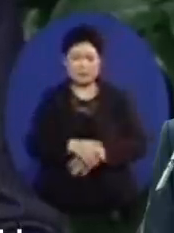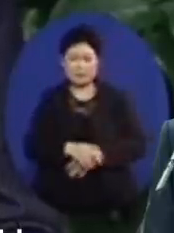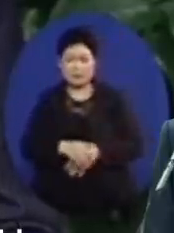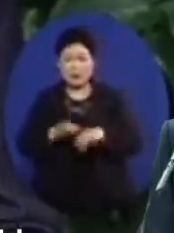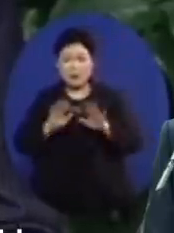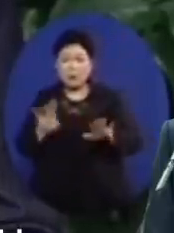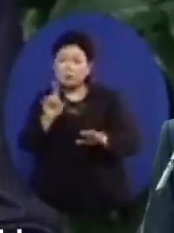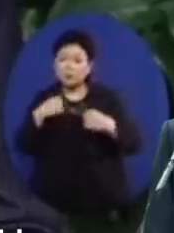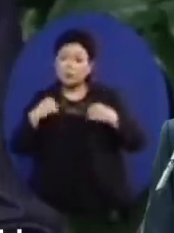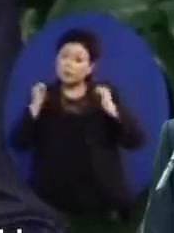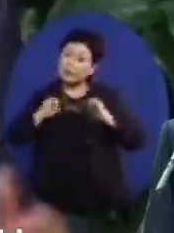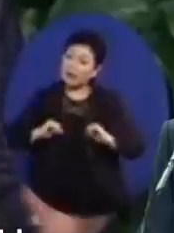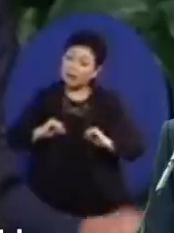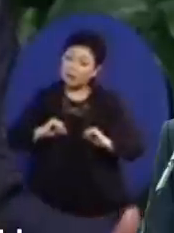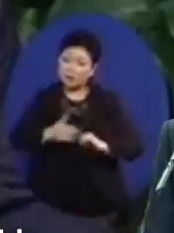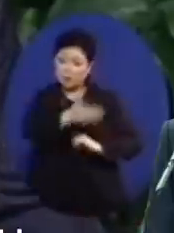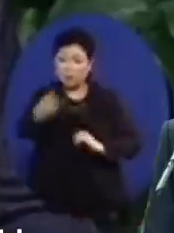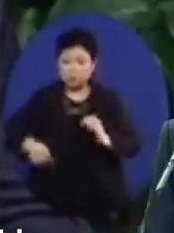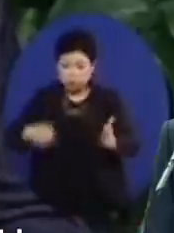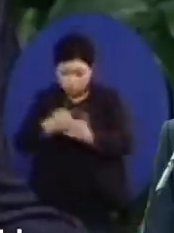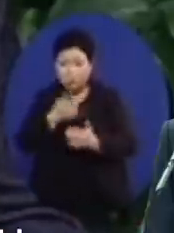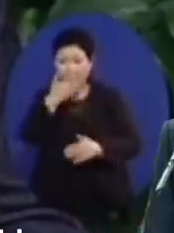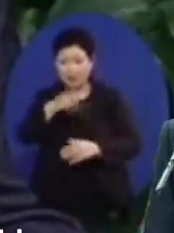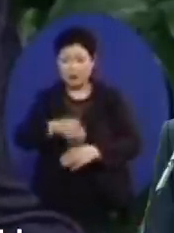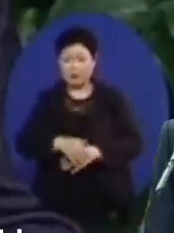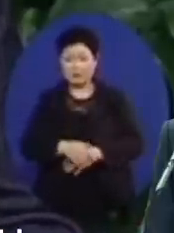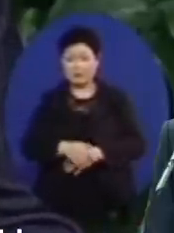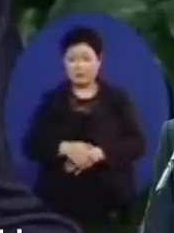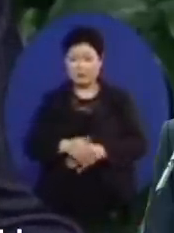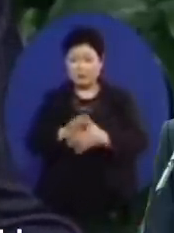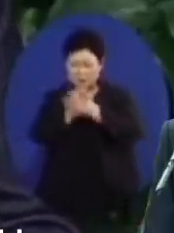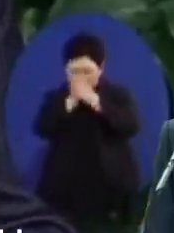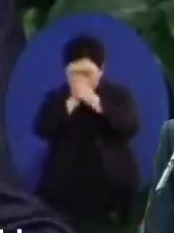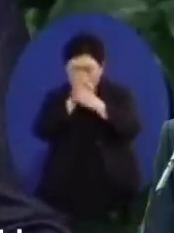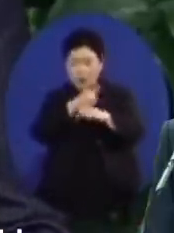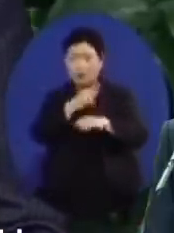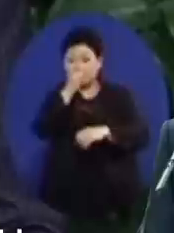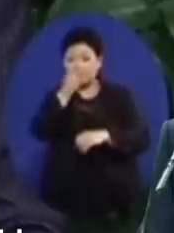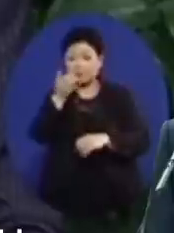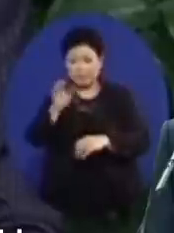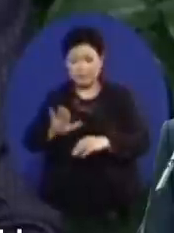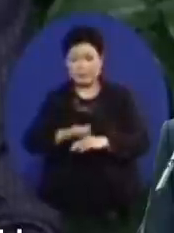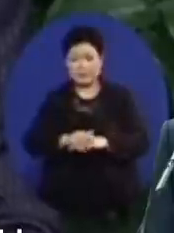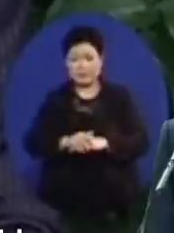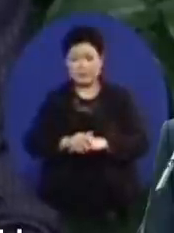오늘 무슨 옷 입을 거 여러분이 결정해야 하는 것입니다. 기도는 하지만은